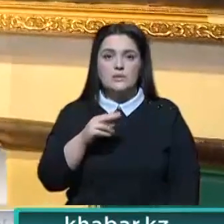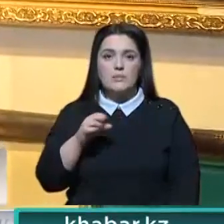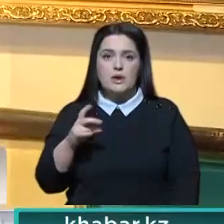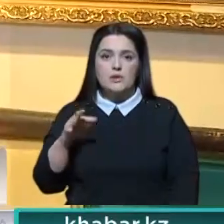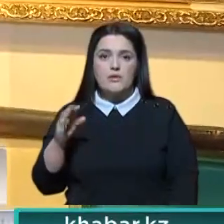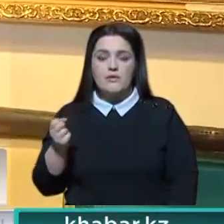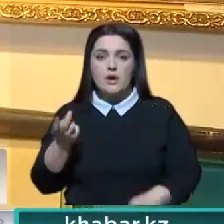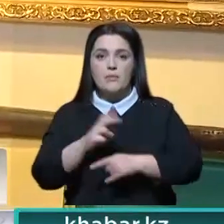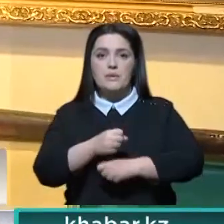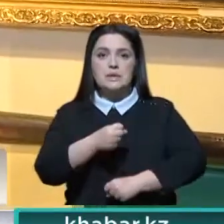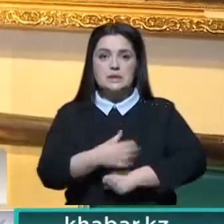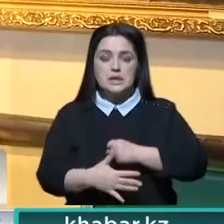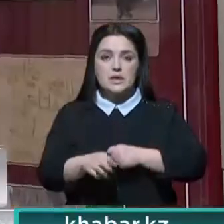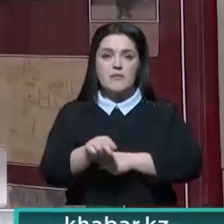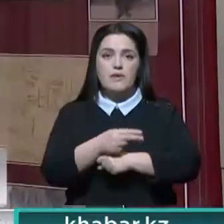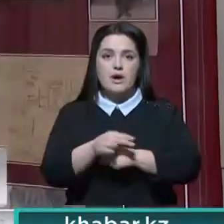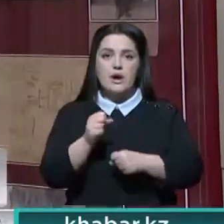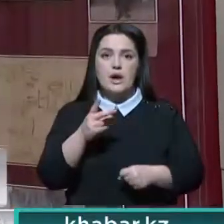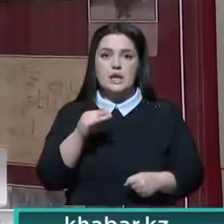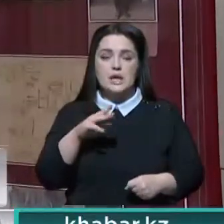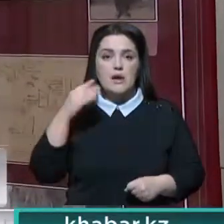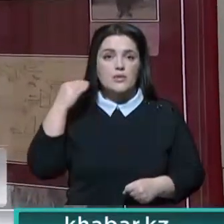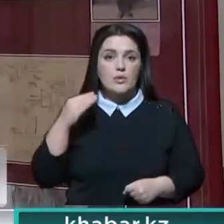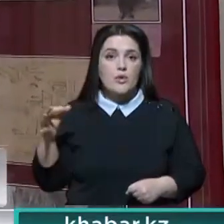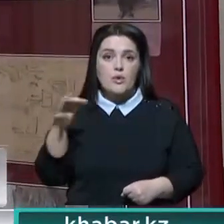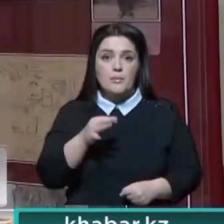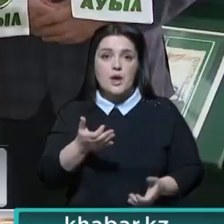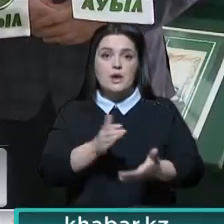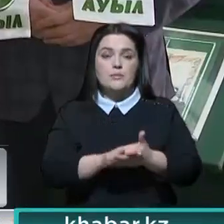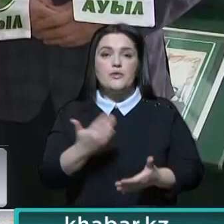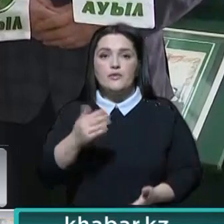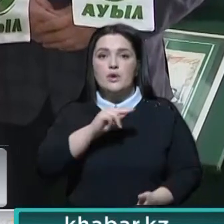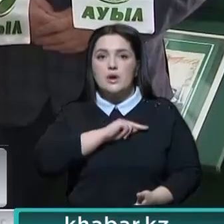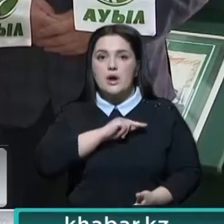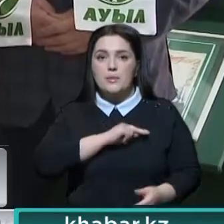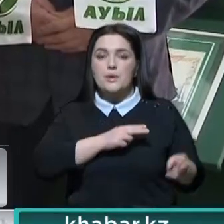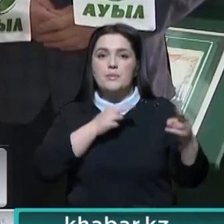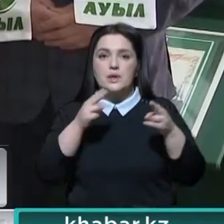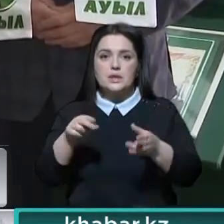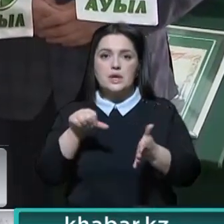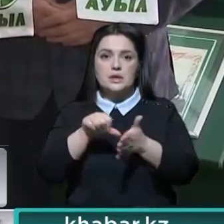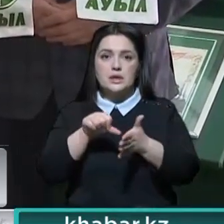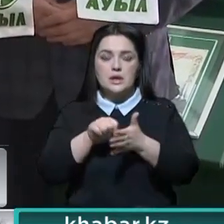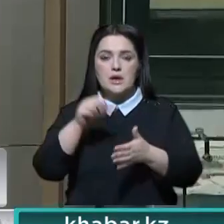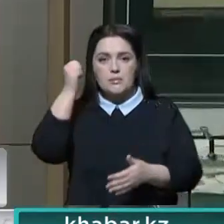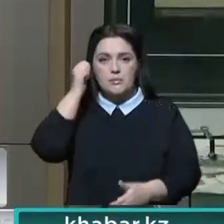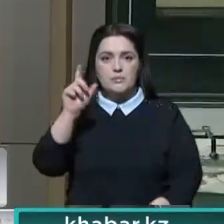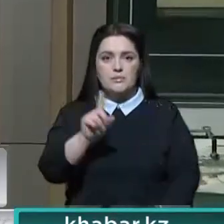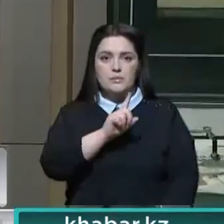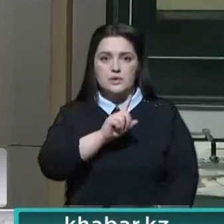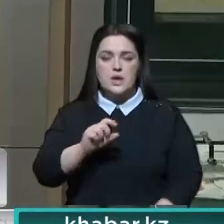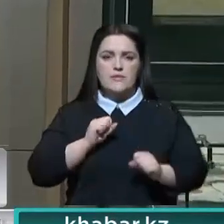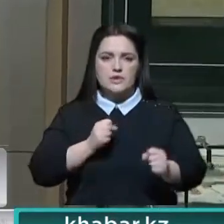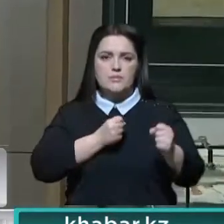посетили Центр патриотического воспитания Алия в Актюбинской области и ознакомились с его работой. Побывали кандидаты и в